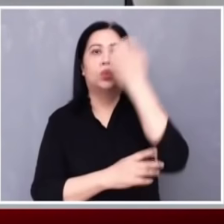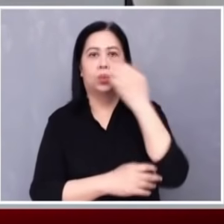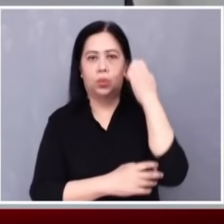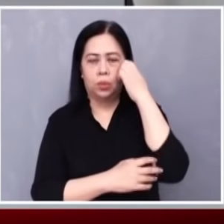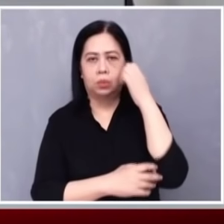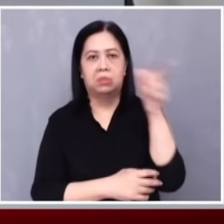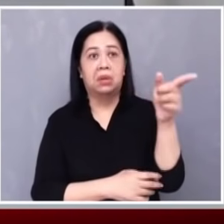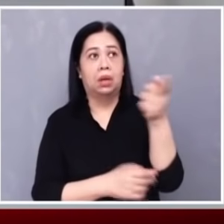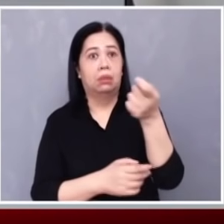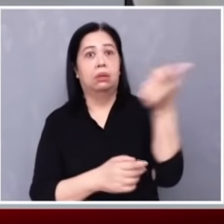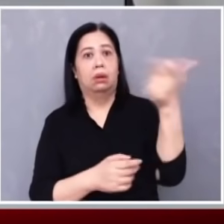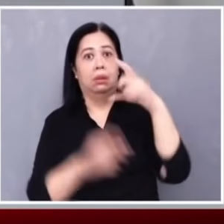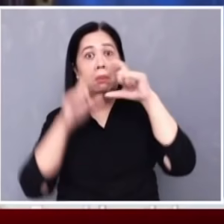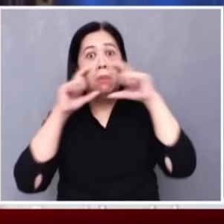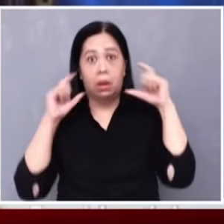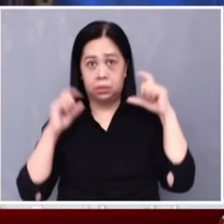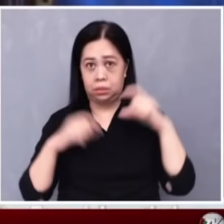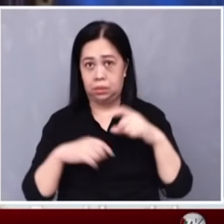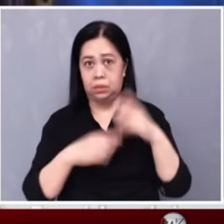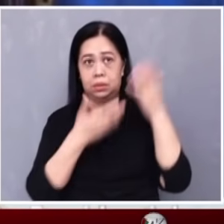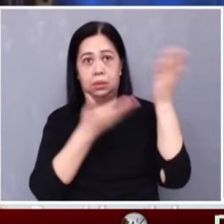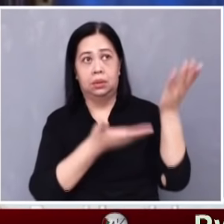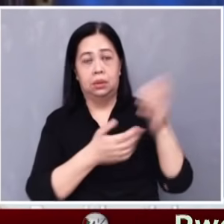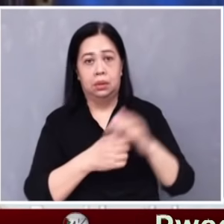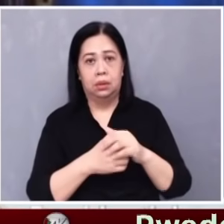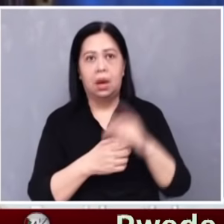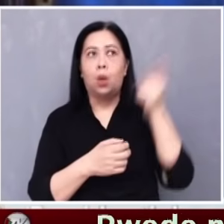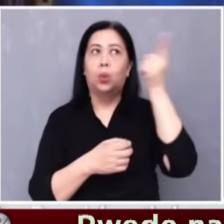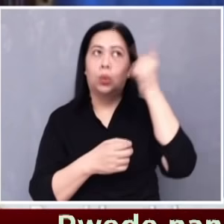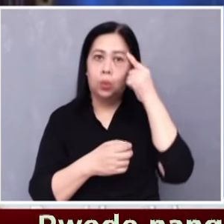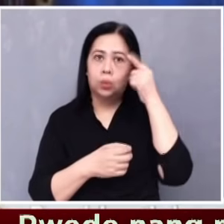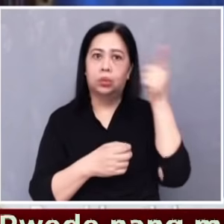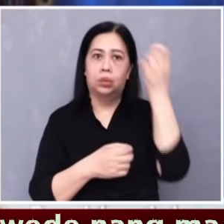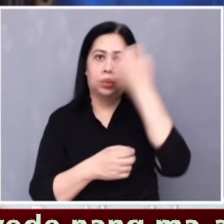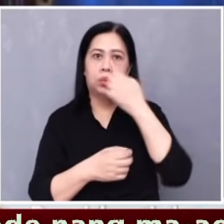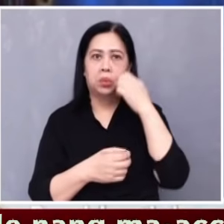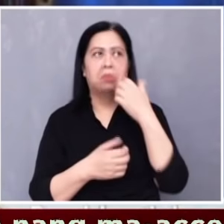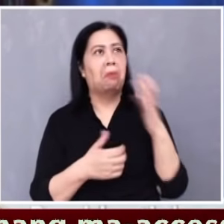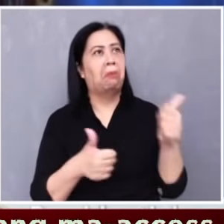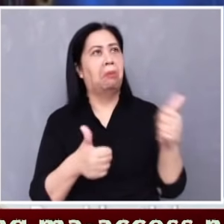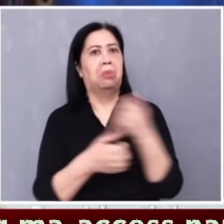yung mask kasi akala nila safe na.